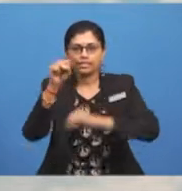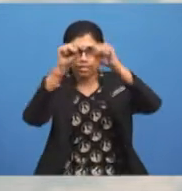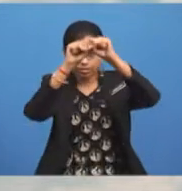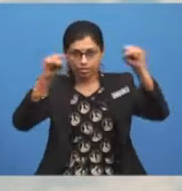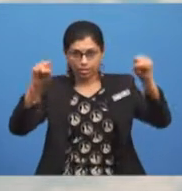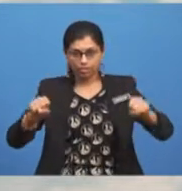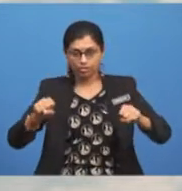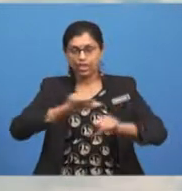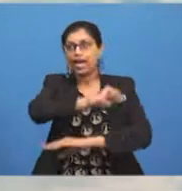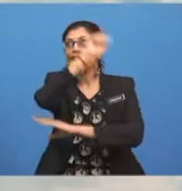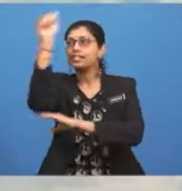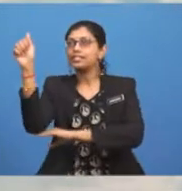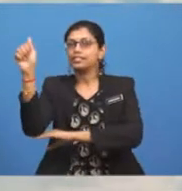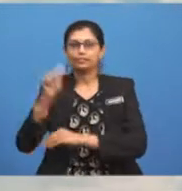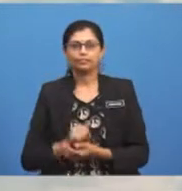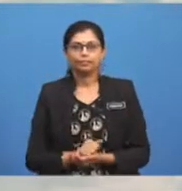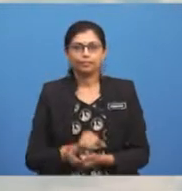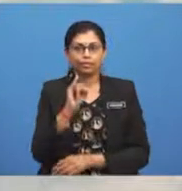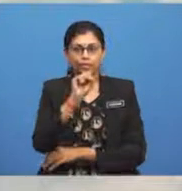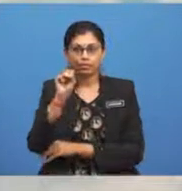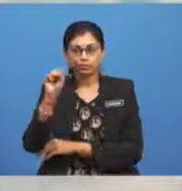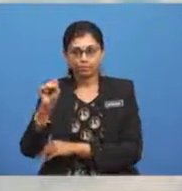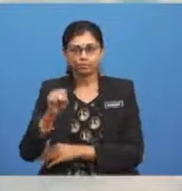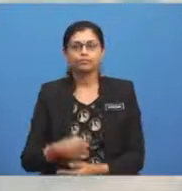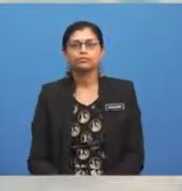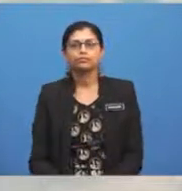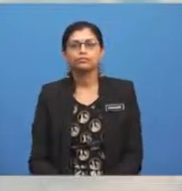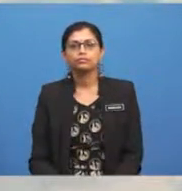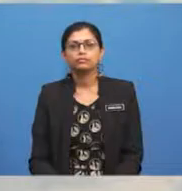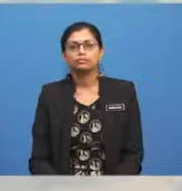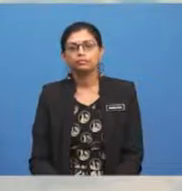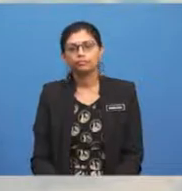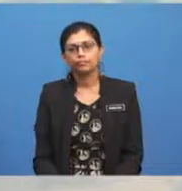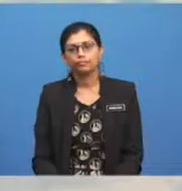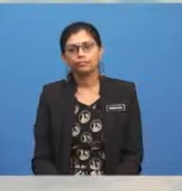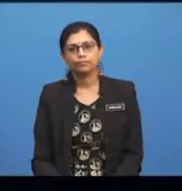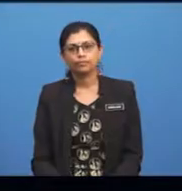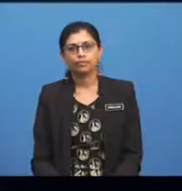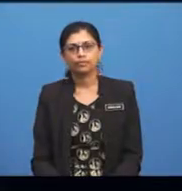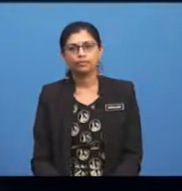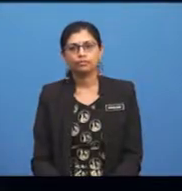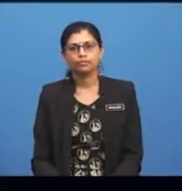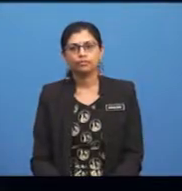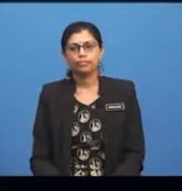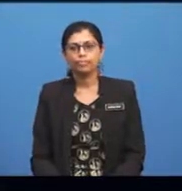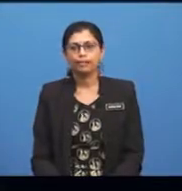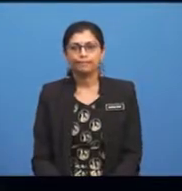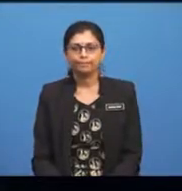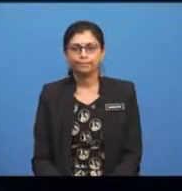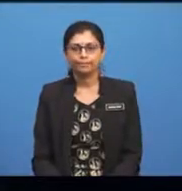cikgu sebut tadi, iaitu satu stesen angkasa antarabangsa. Tahukah